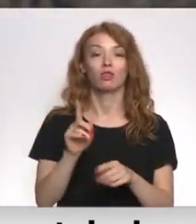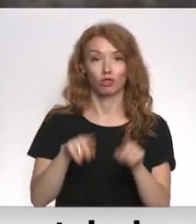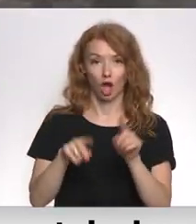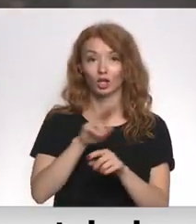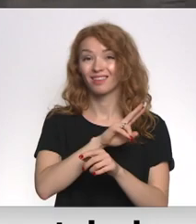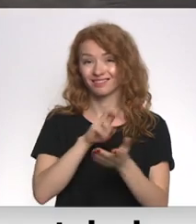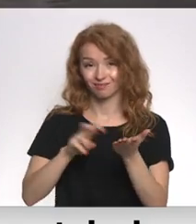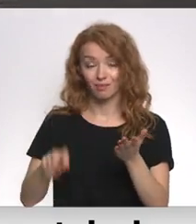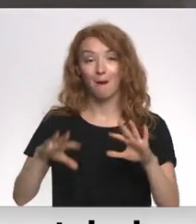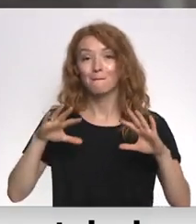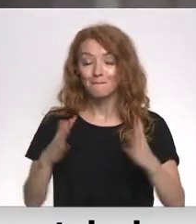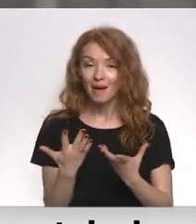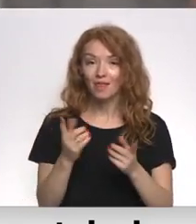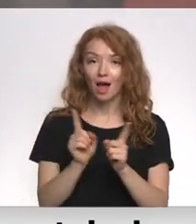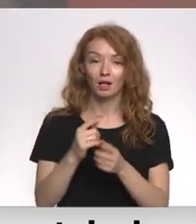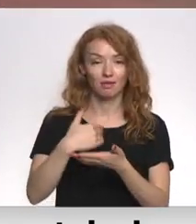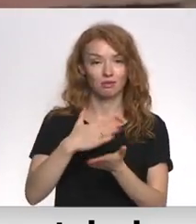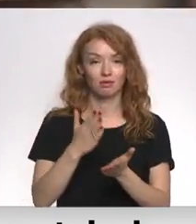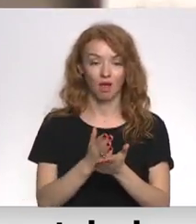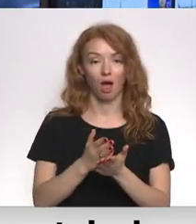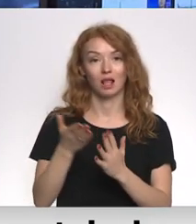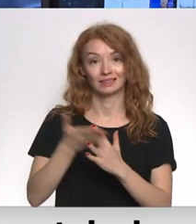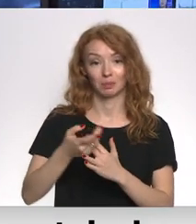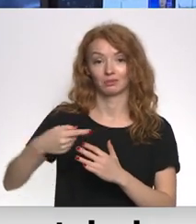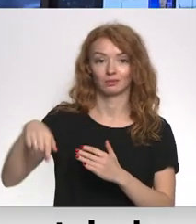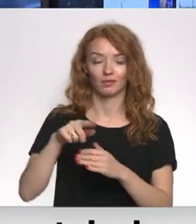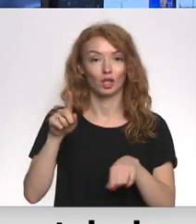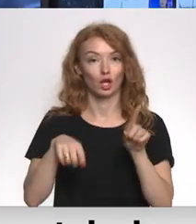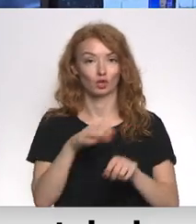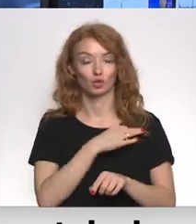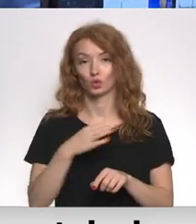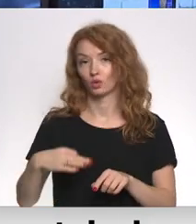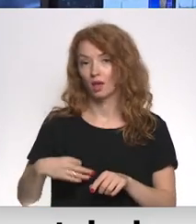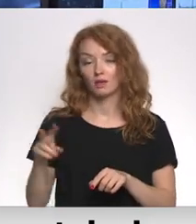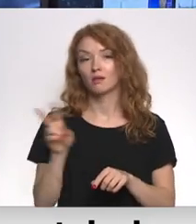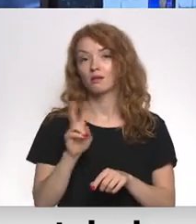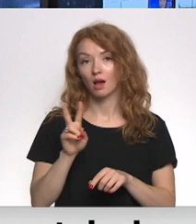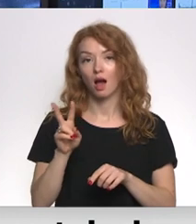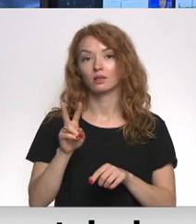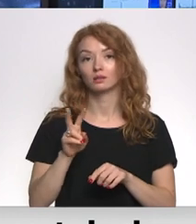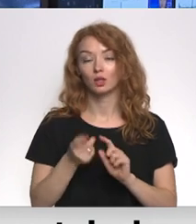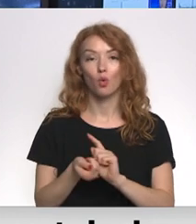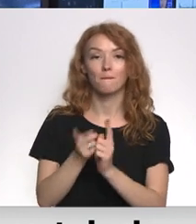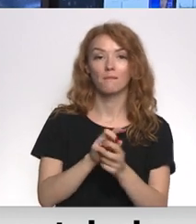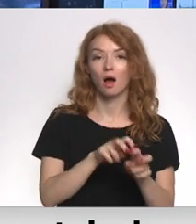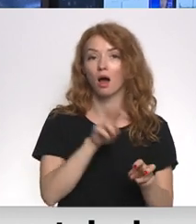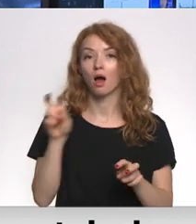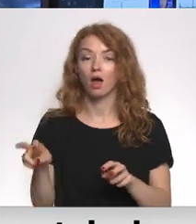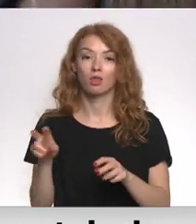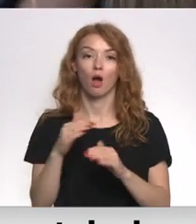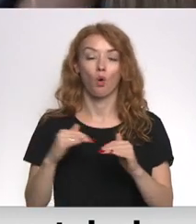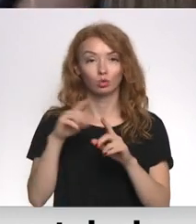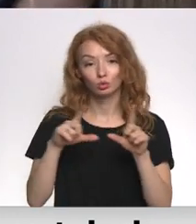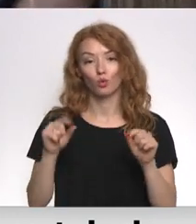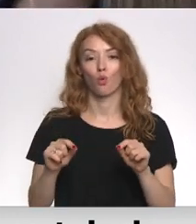pēc OECD datu uzskaites starp viņiem arī vēl tādi studējošie, kas maina augstskolas, ņem